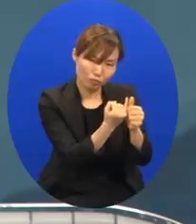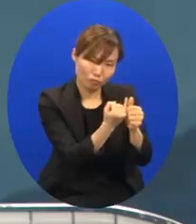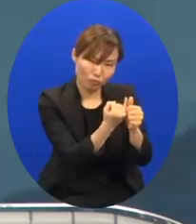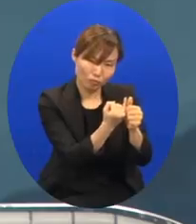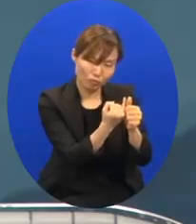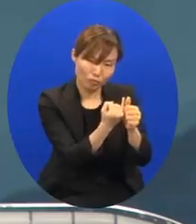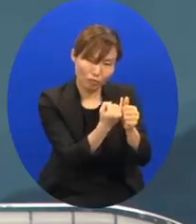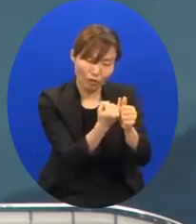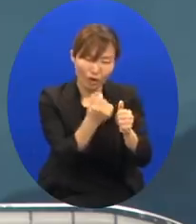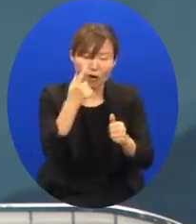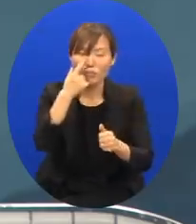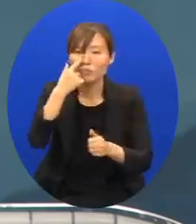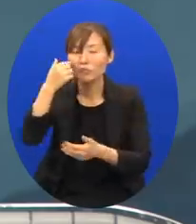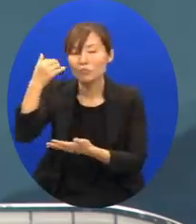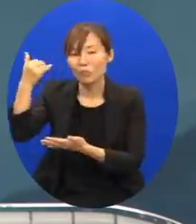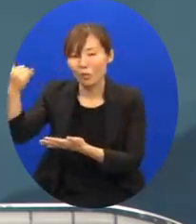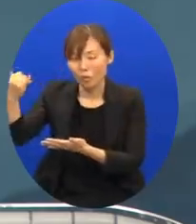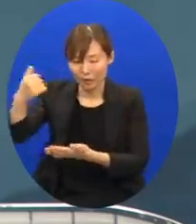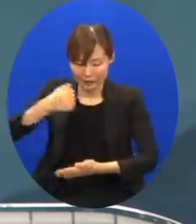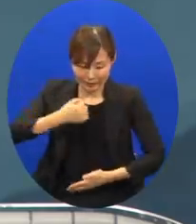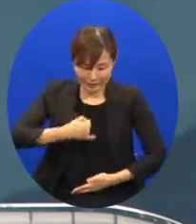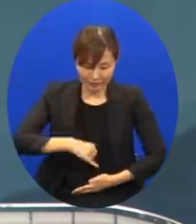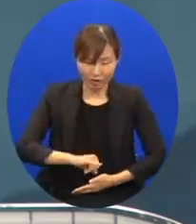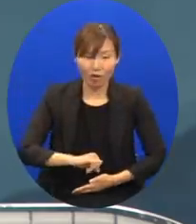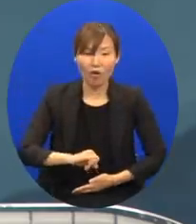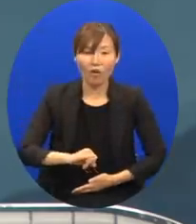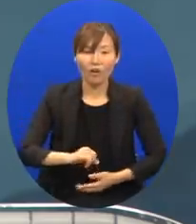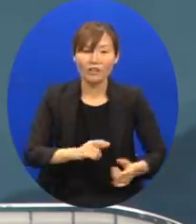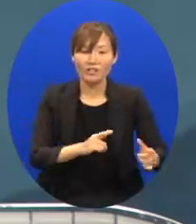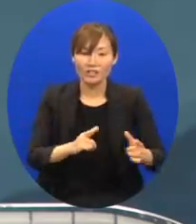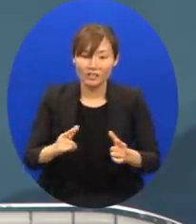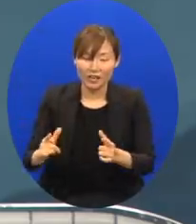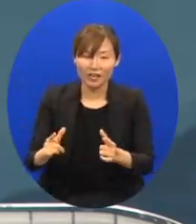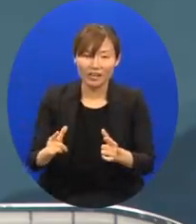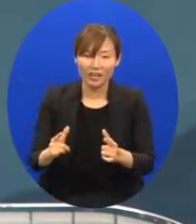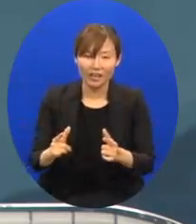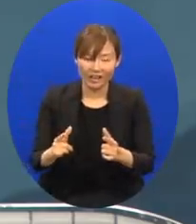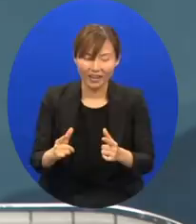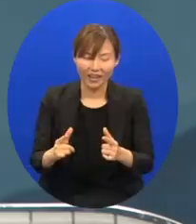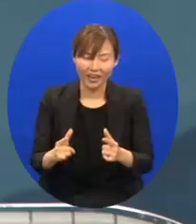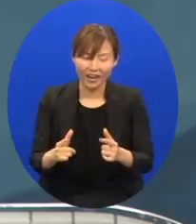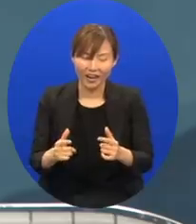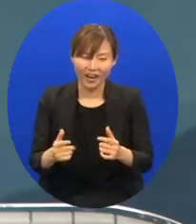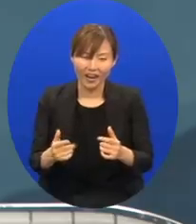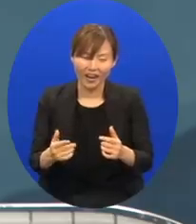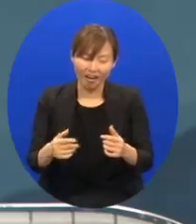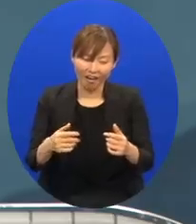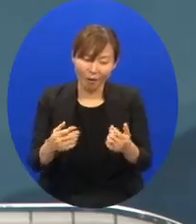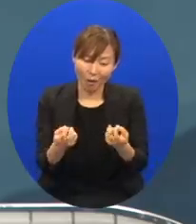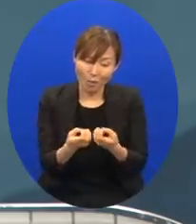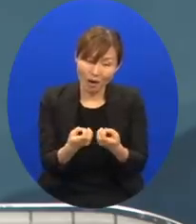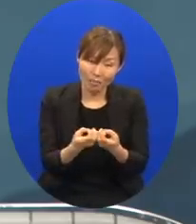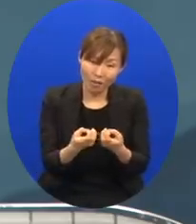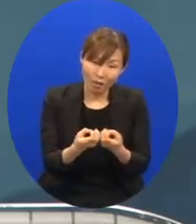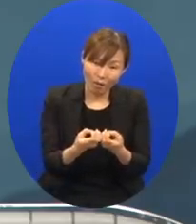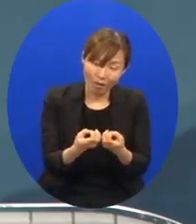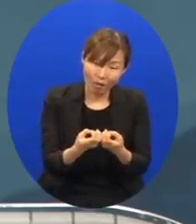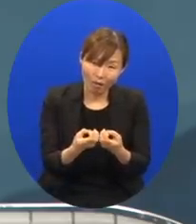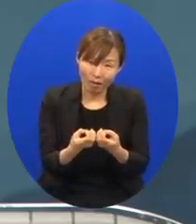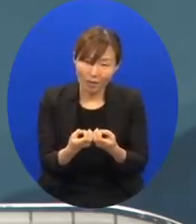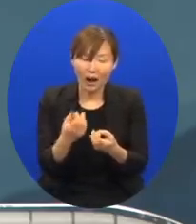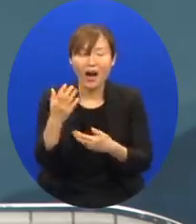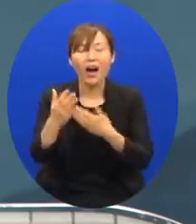부모님에게 또 자녀들에게 어떻게 해야할지 여러분의 가정에서 크고 작은 일들을 결정해야 될 때 도대체